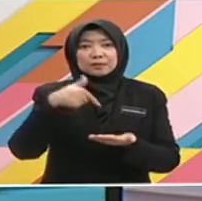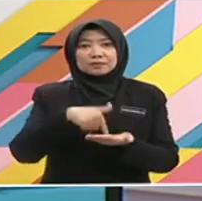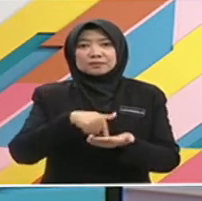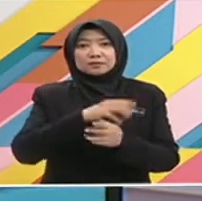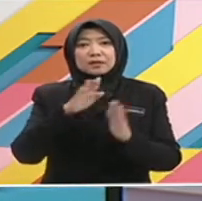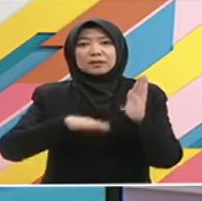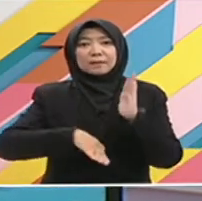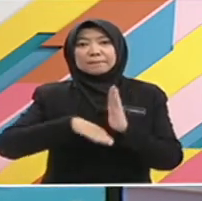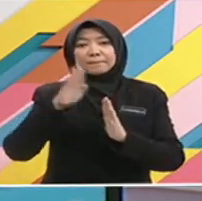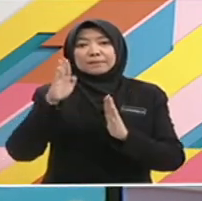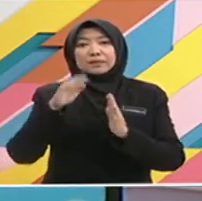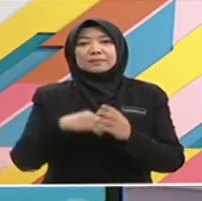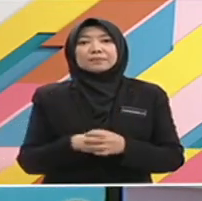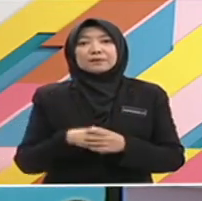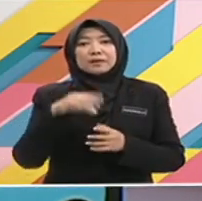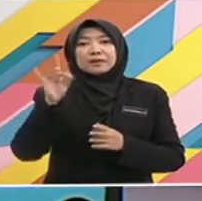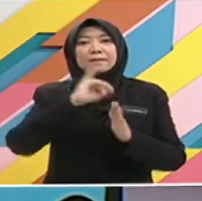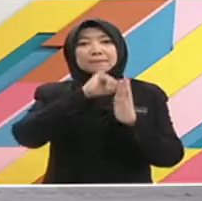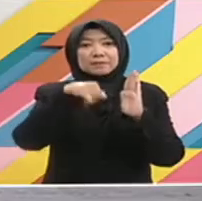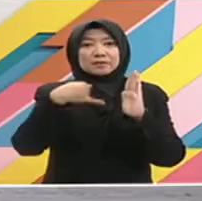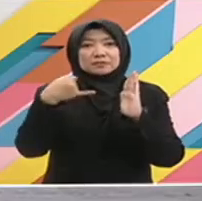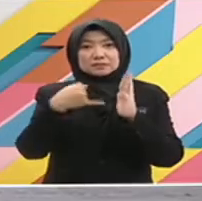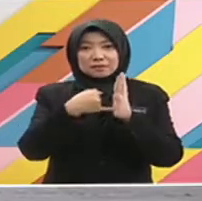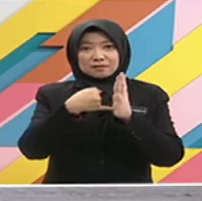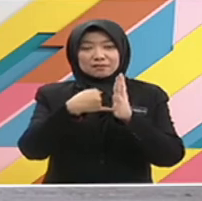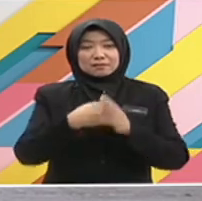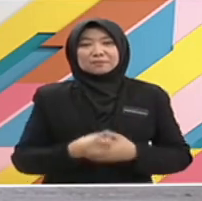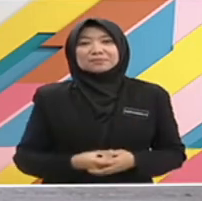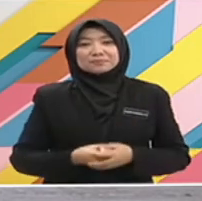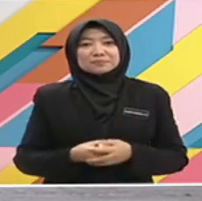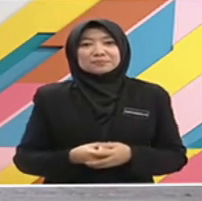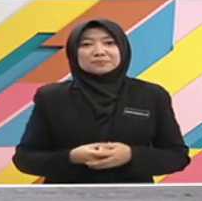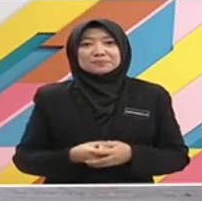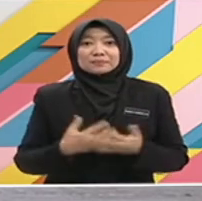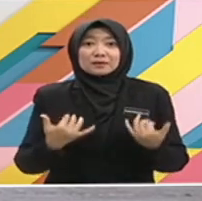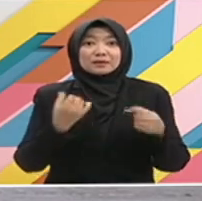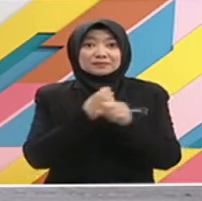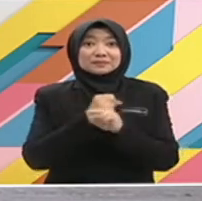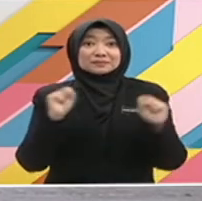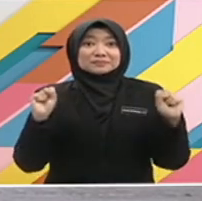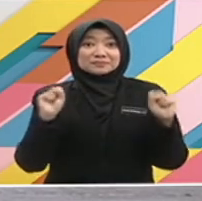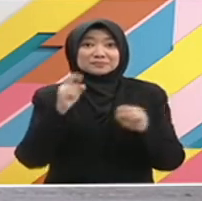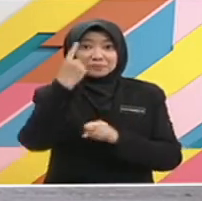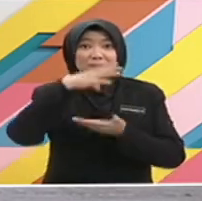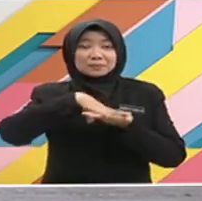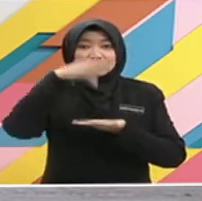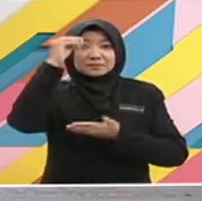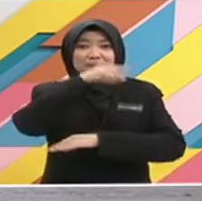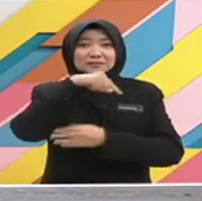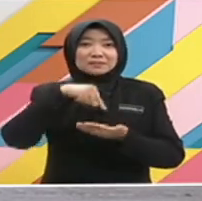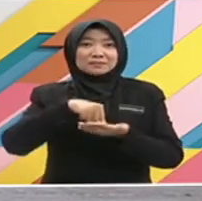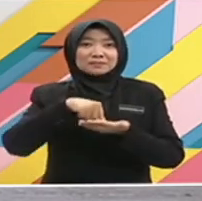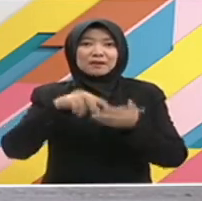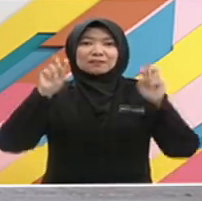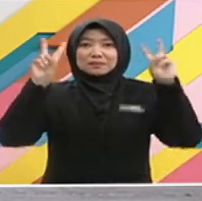melebihi penggunaan 8 jam. Baiklah. Saya rasa kita dah bersedia dengan subjek kita pada hari ini, di mana tajuk